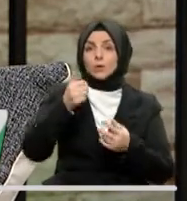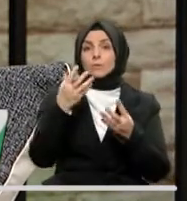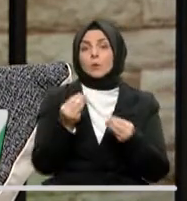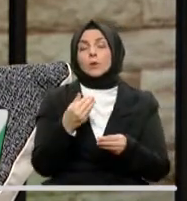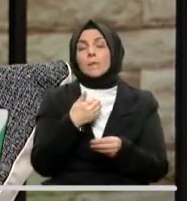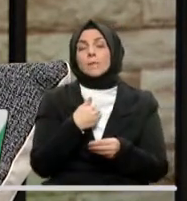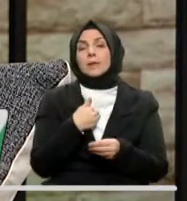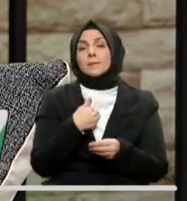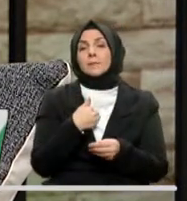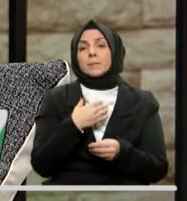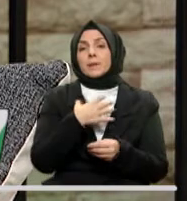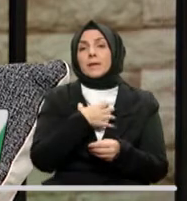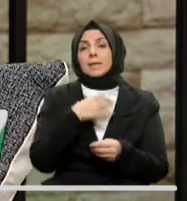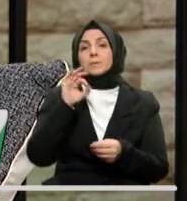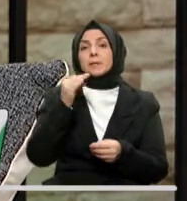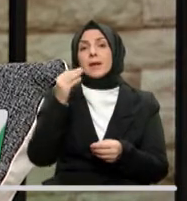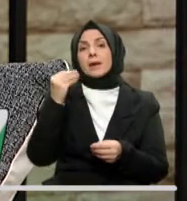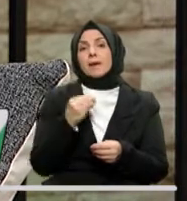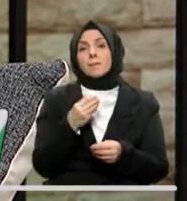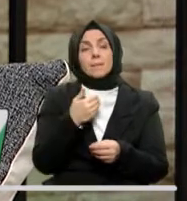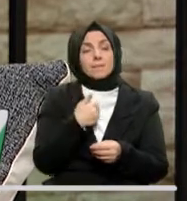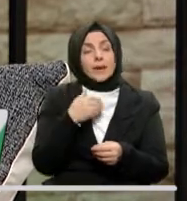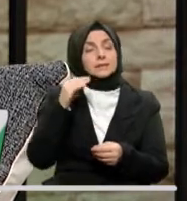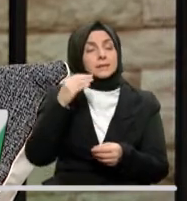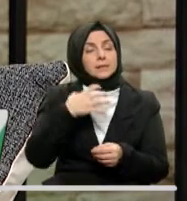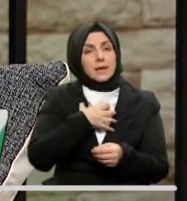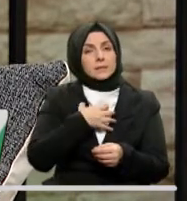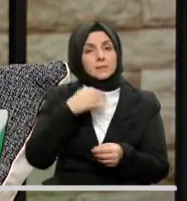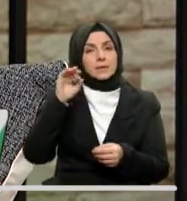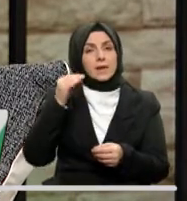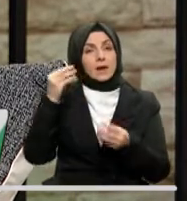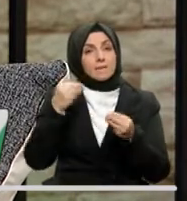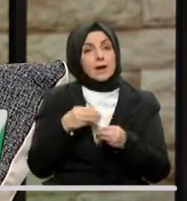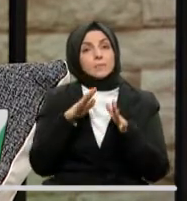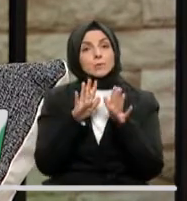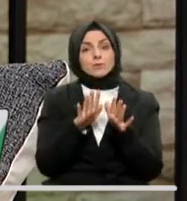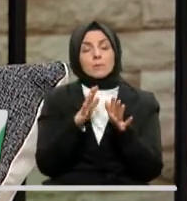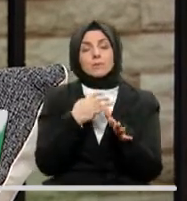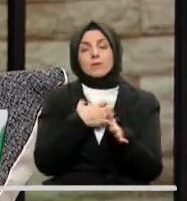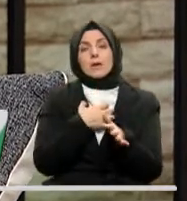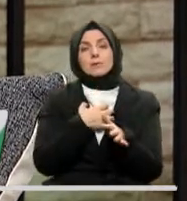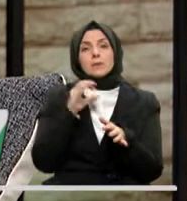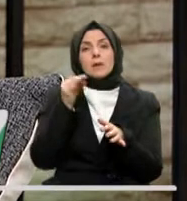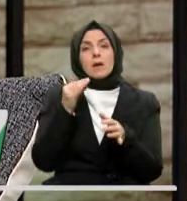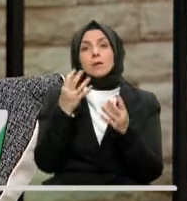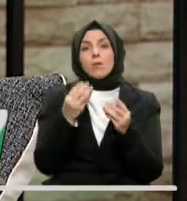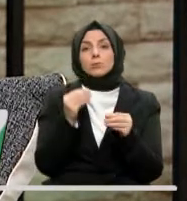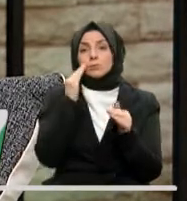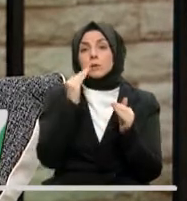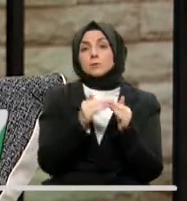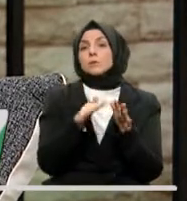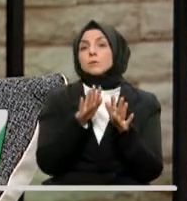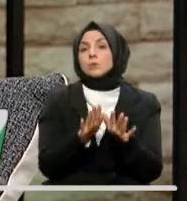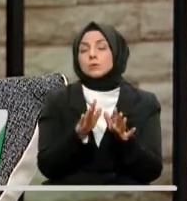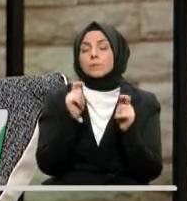şu da var Ben kendime değer vermiyorsam Ben kendime değerli olduğumu ya yapıştıramıyor Sam hakikaten